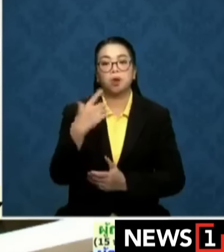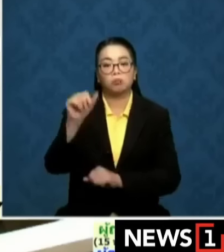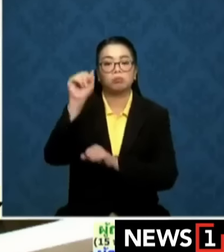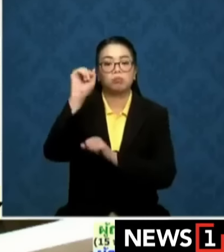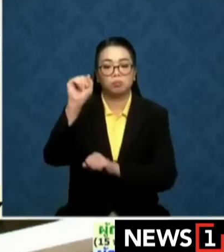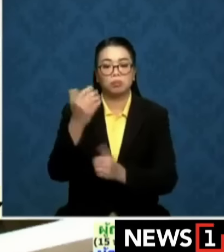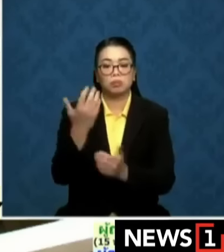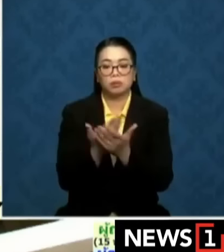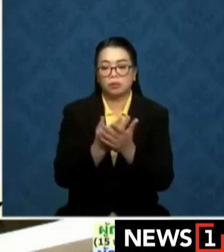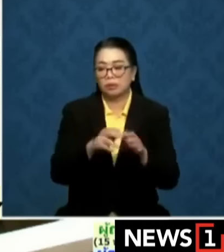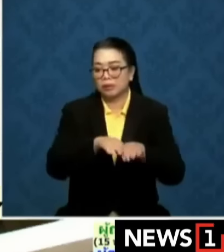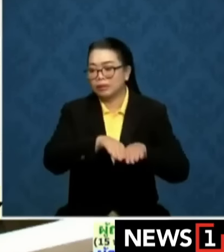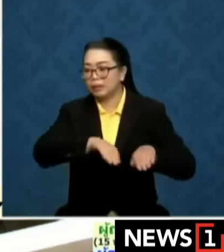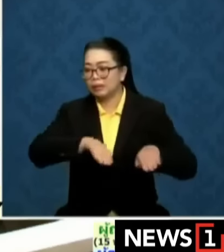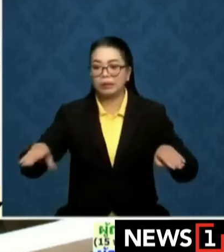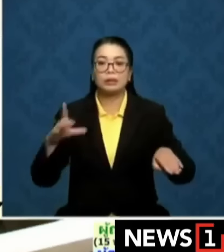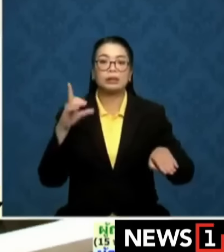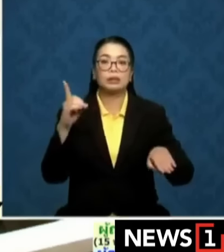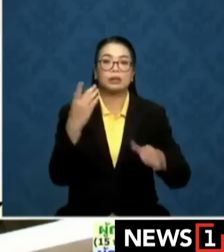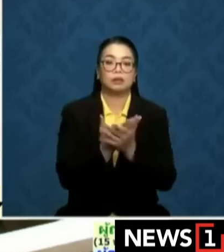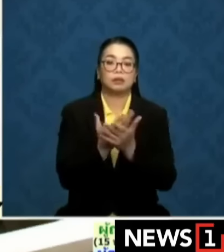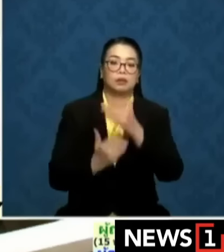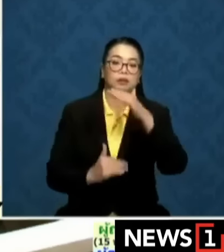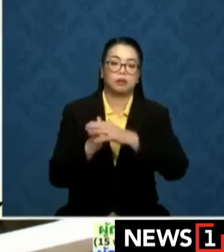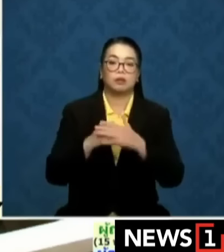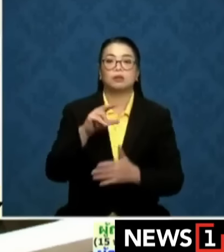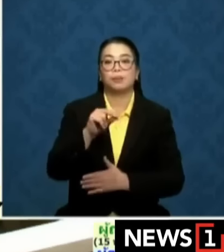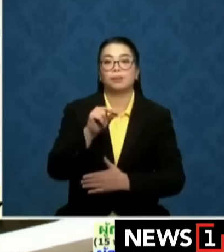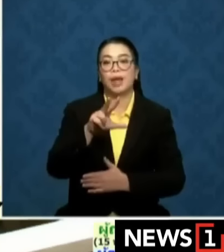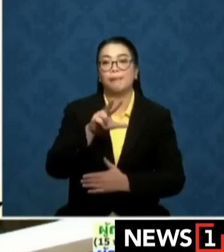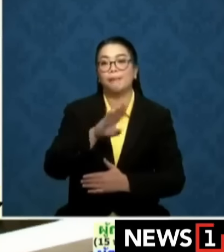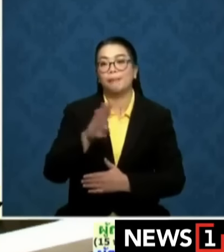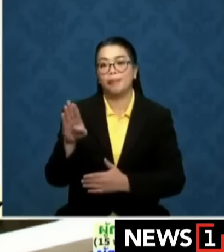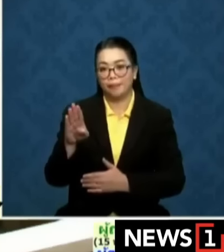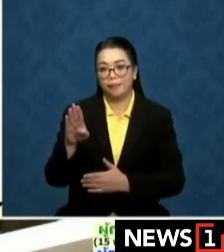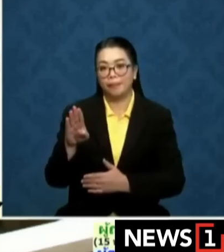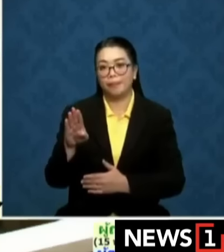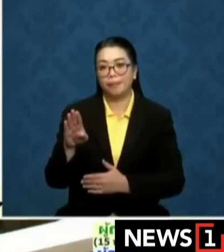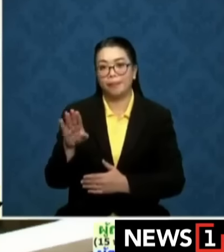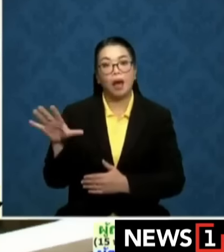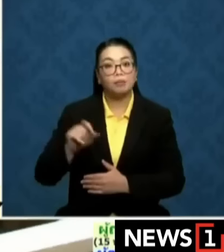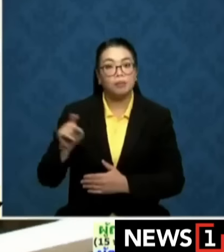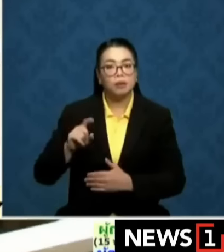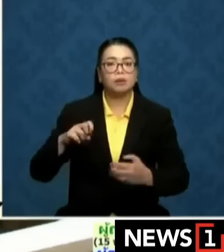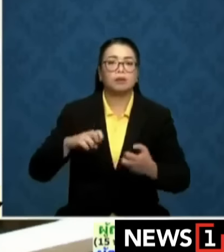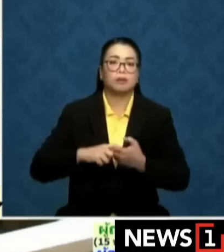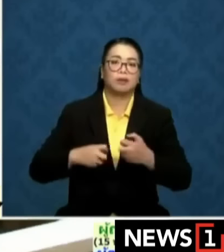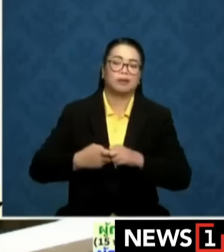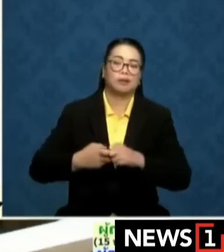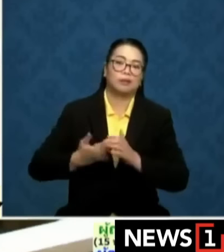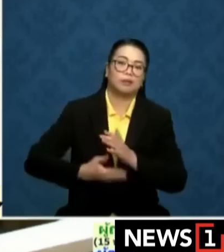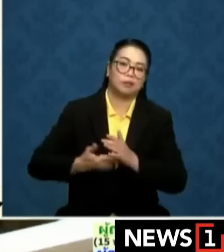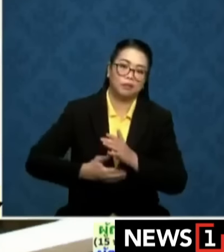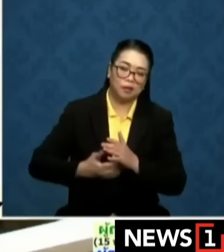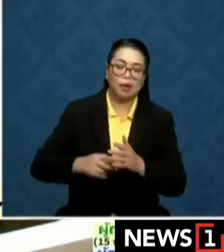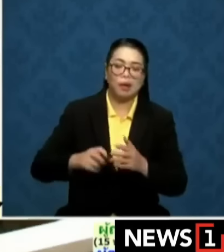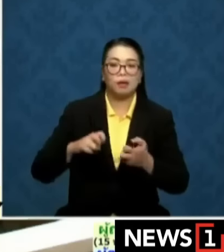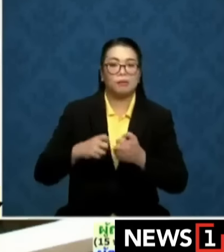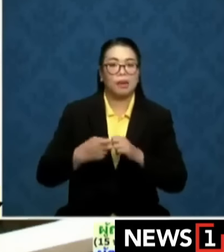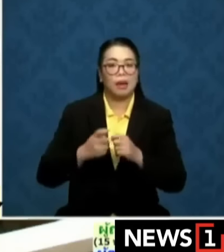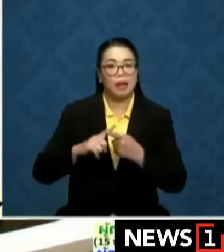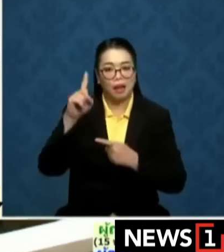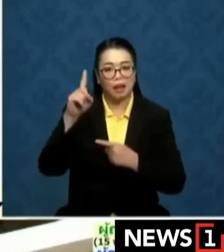ช้กลไกเดิมลดภาษีแบบนี้ประเทศก็เก็บรายได้น้อยลงจึงอยากถามพรรคร่วมรัฐบาลว่าถ้าเก็บรายได้น้อยลงเงินที่ใช้ในโครงการดิจิ